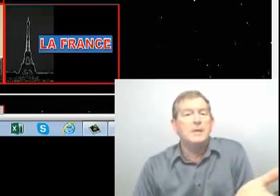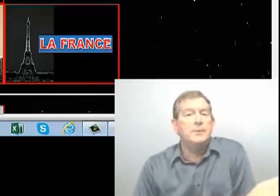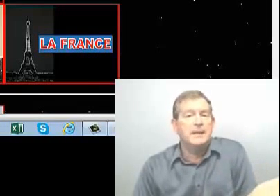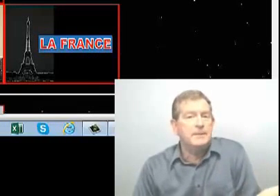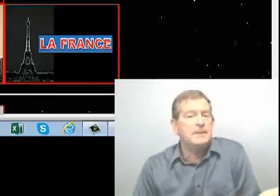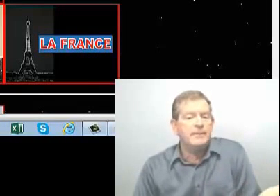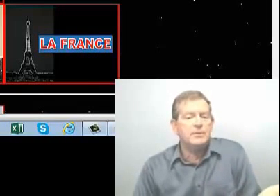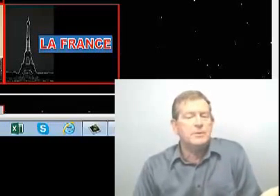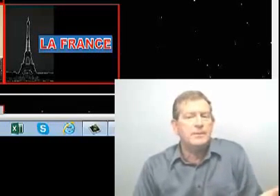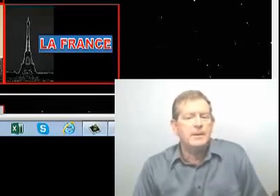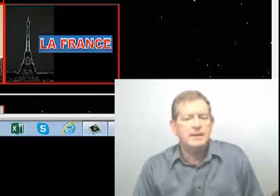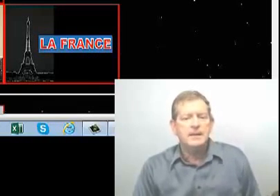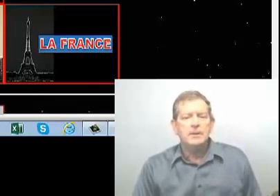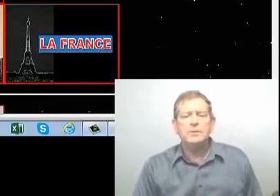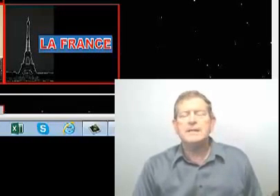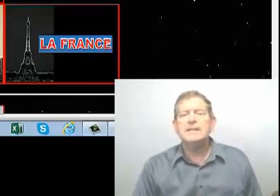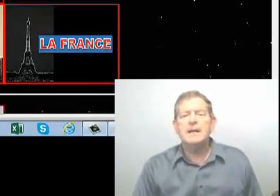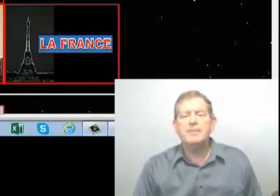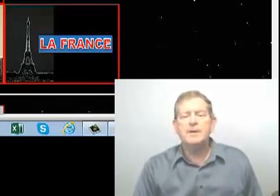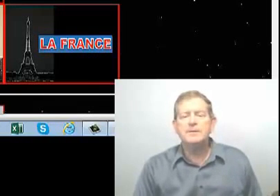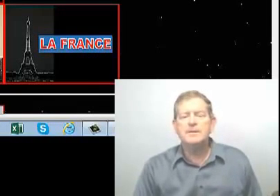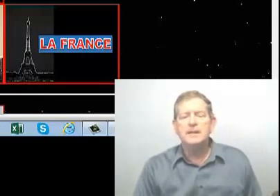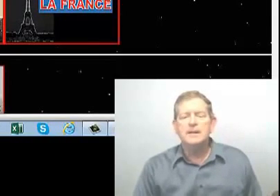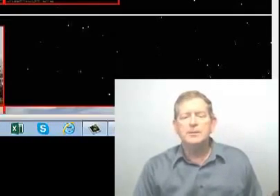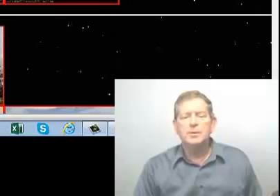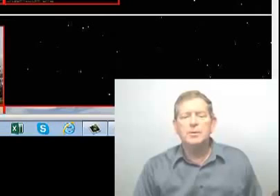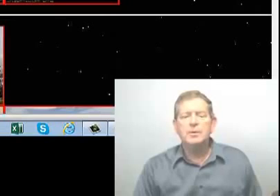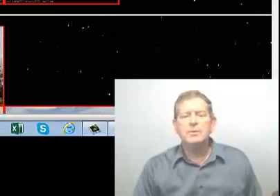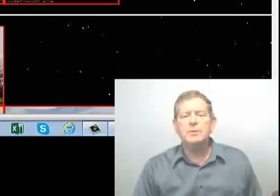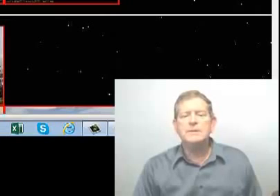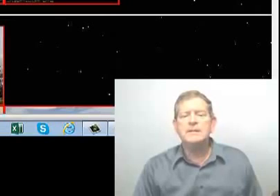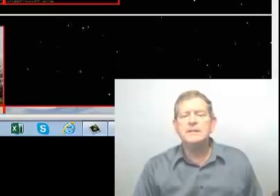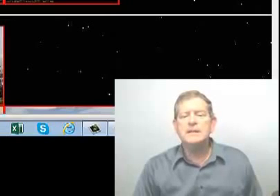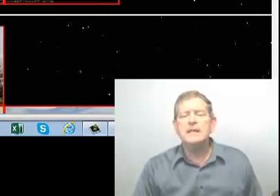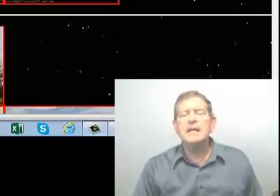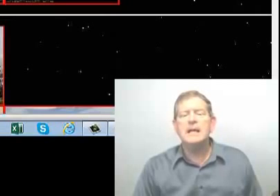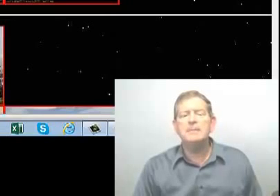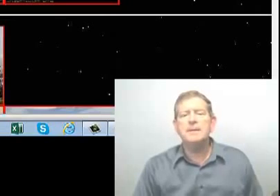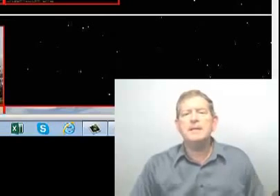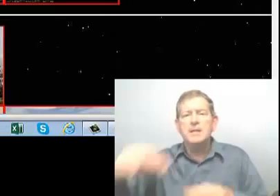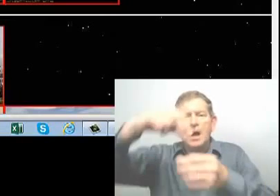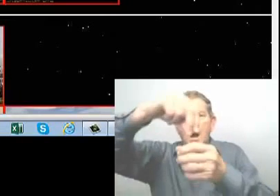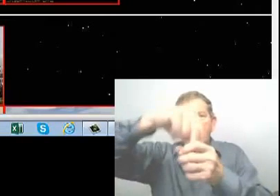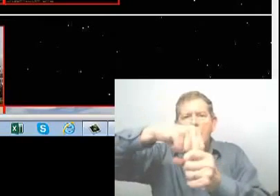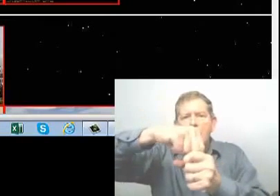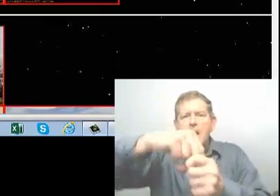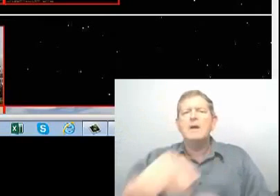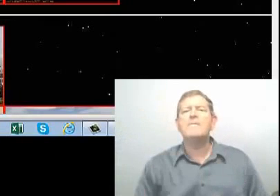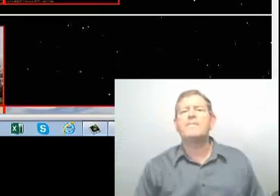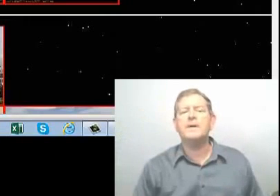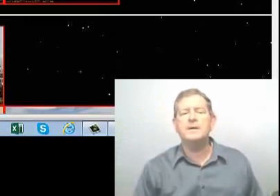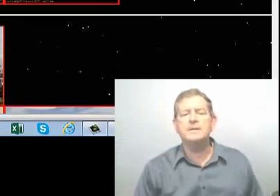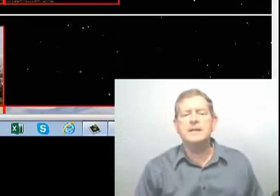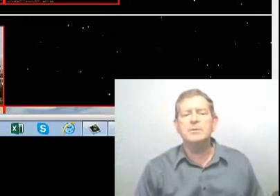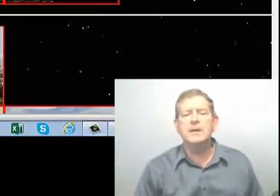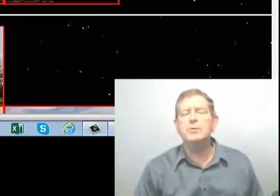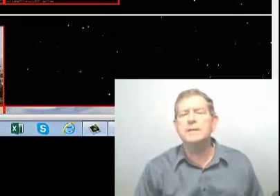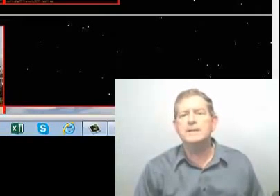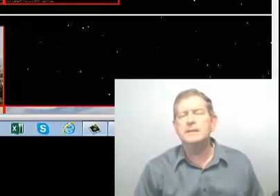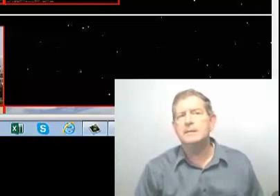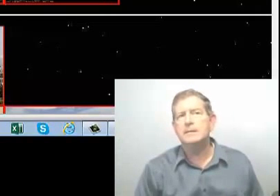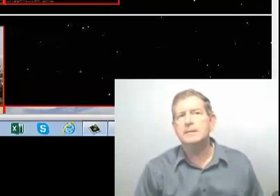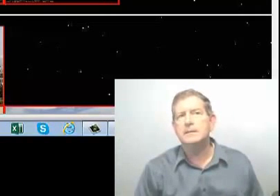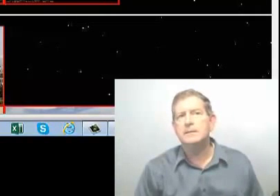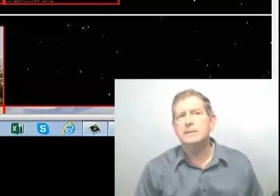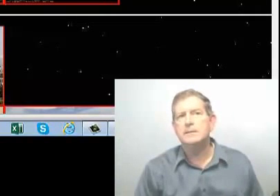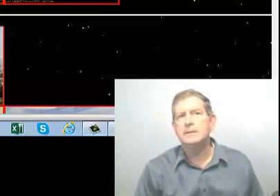où quelqu'un peut habiter éventuellement. Donc ça, c'est la France. Donc, on dit ici, il habite en France.